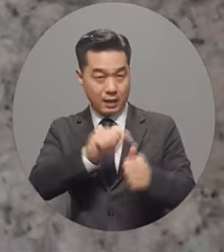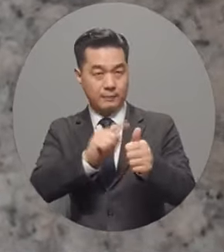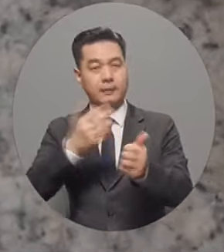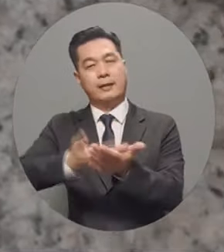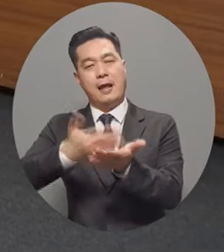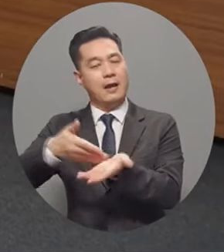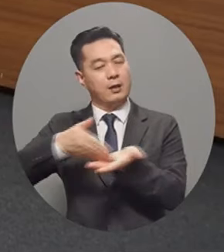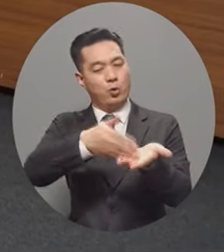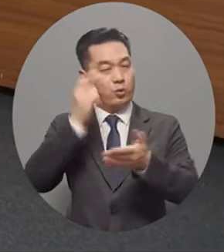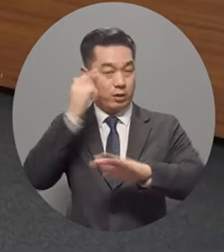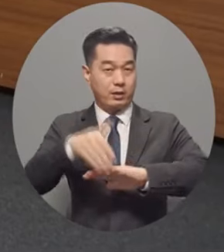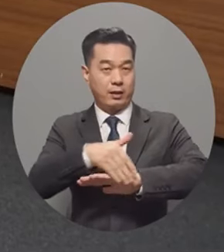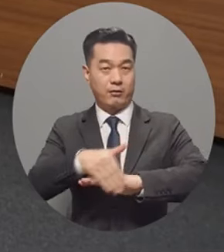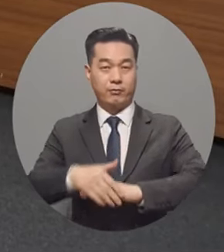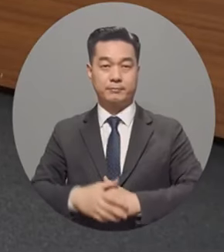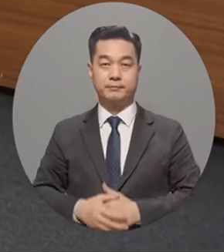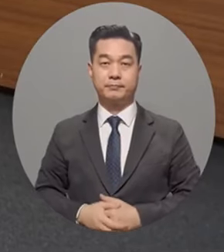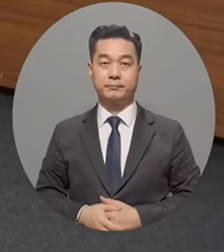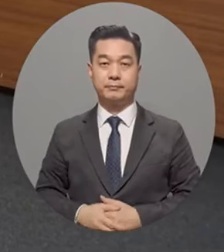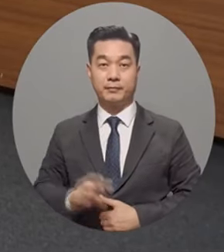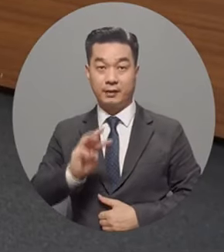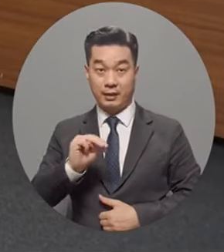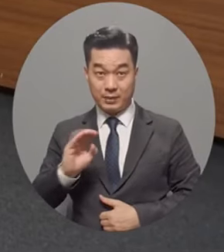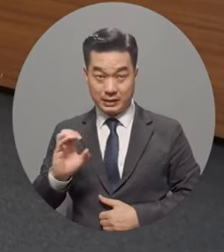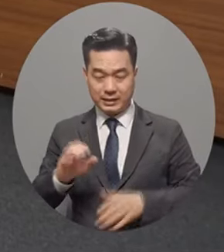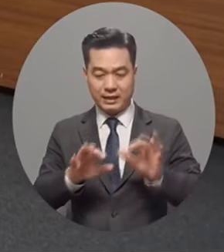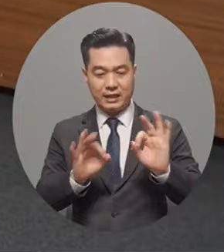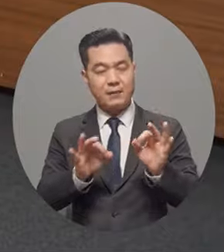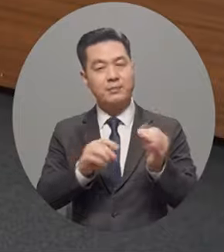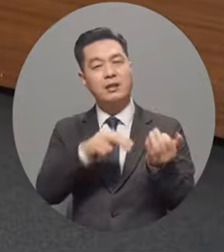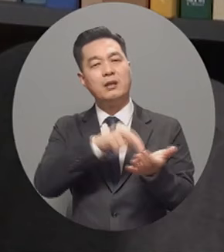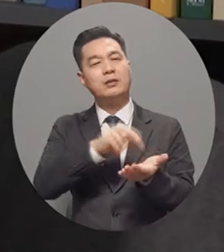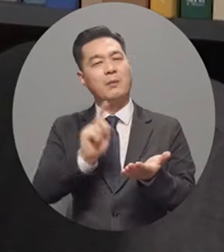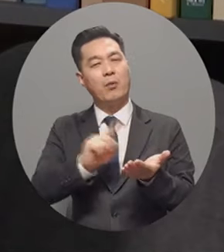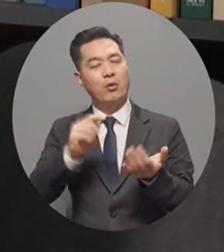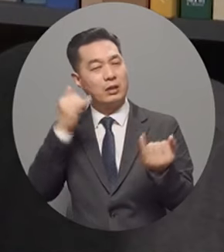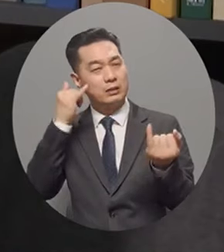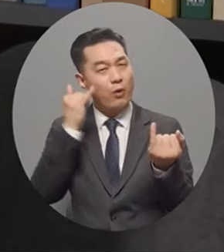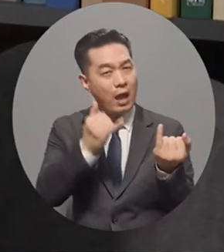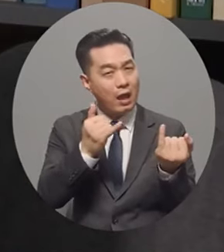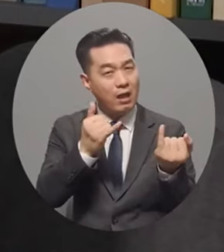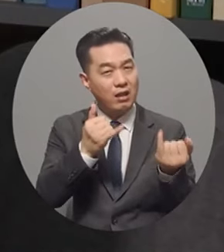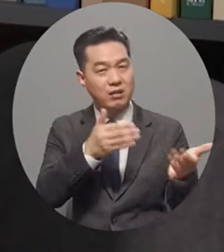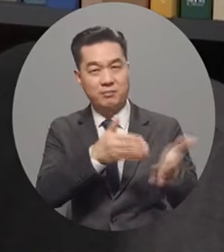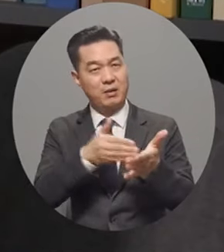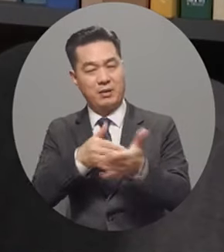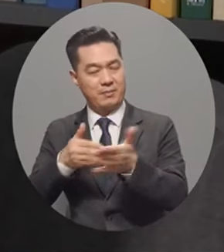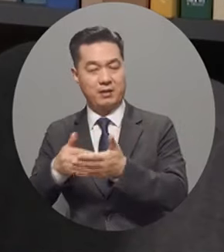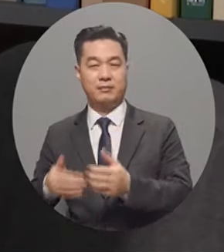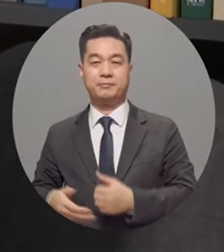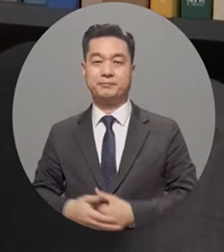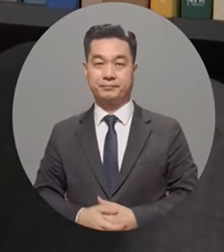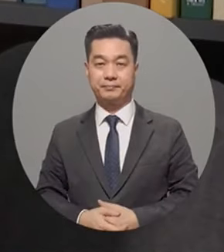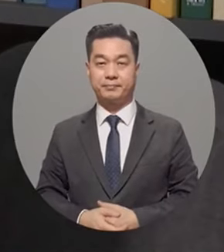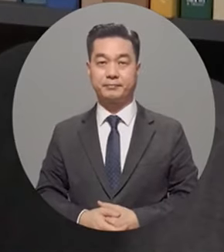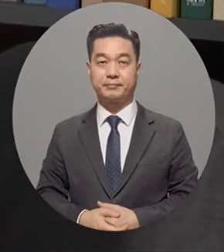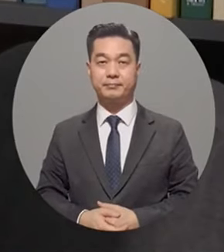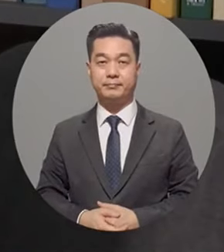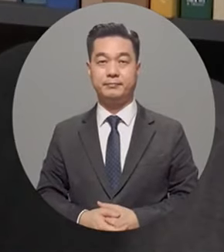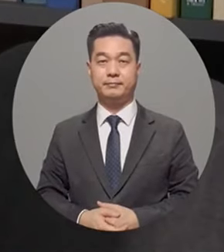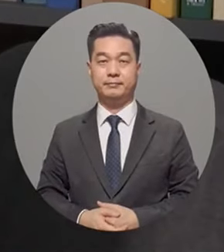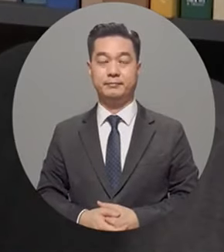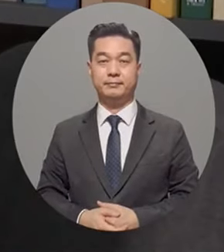계획입니다. MBC 취재진은 김양의 입장을 묻기 위해 전화를 걸었지만 연락이 닿지 않았습니다. MBC